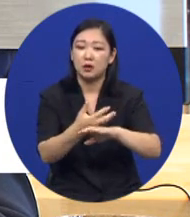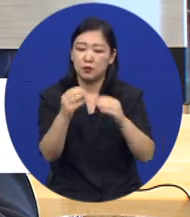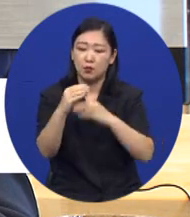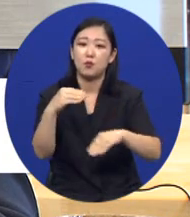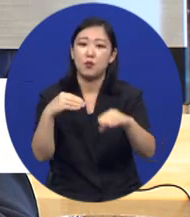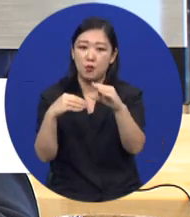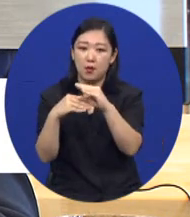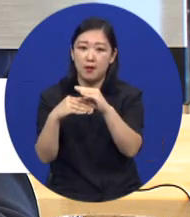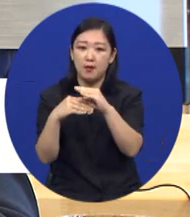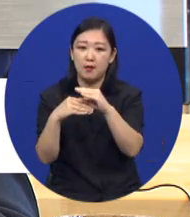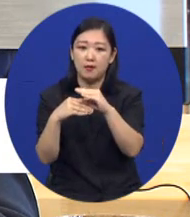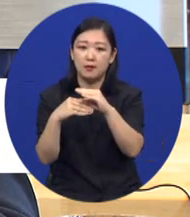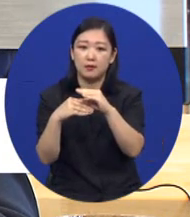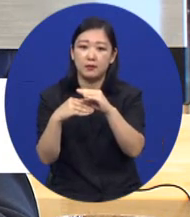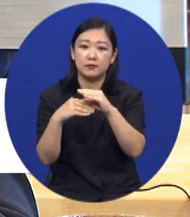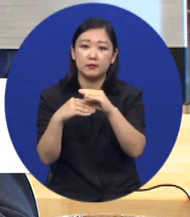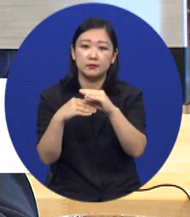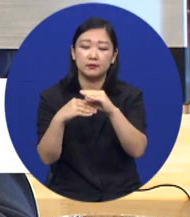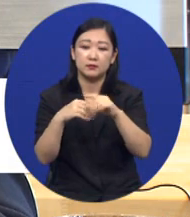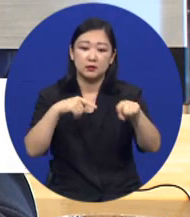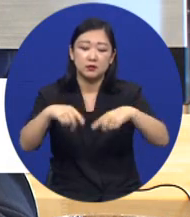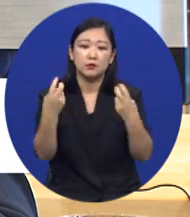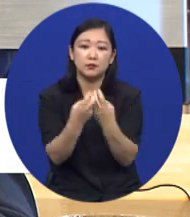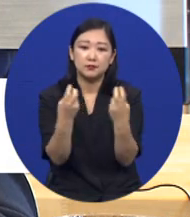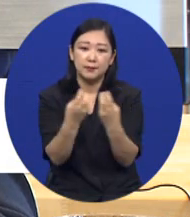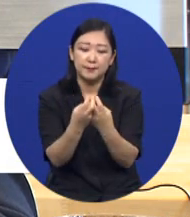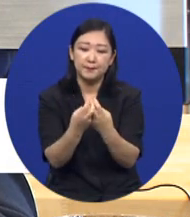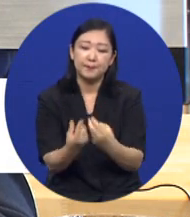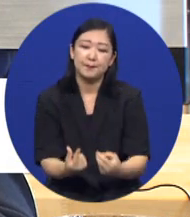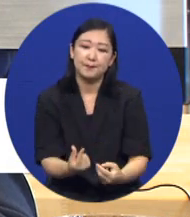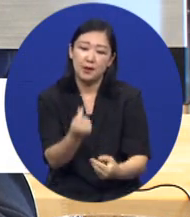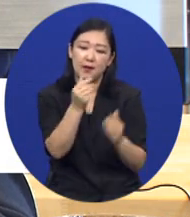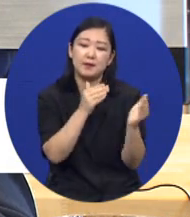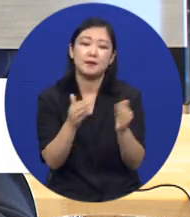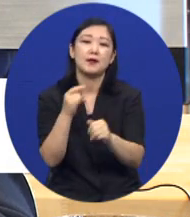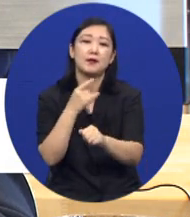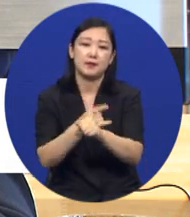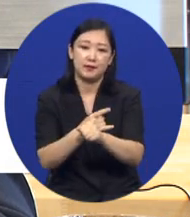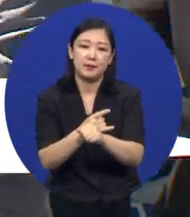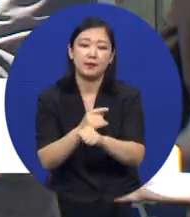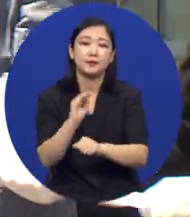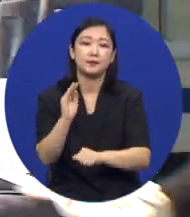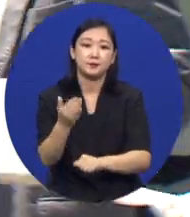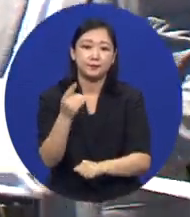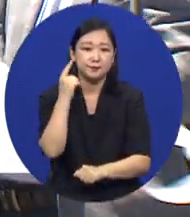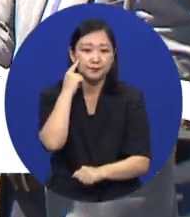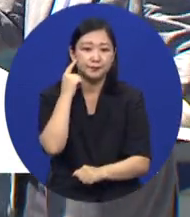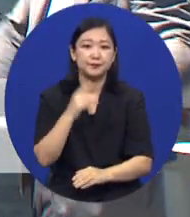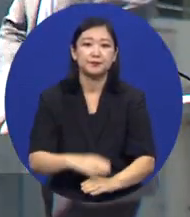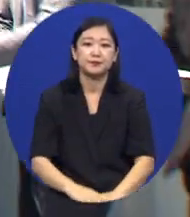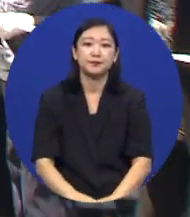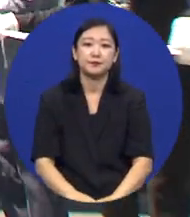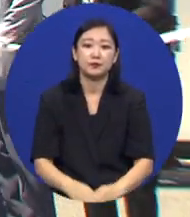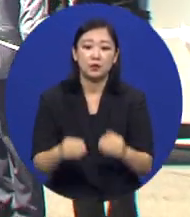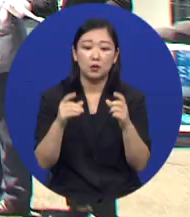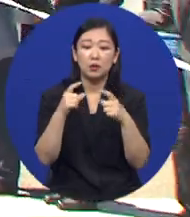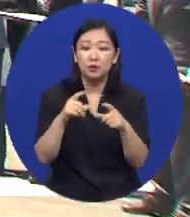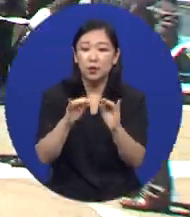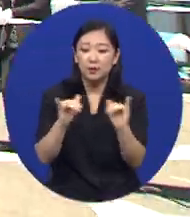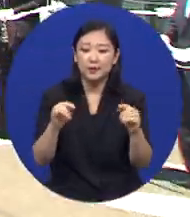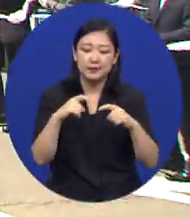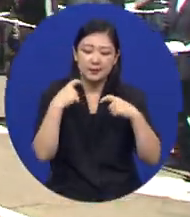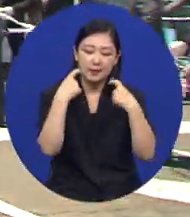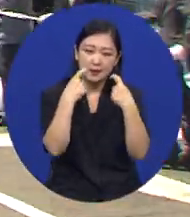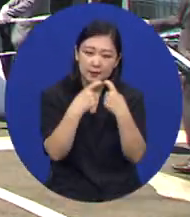보완이 이루어지는 정책들이 조기에 마련되어지고 집행되어야 한다. 도민 개개인의